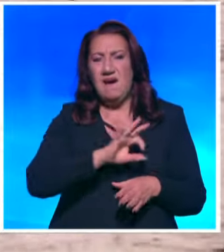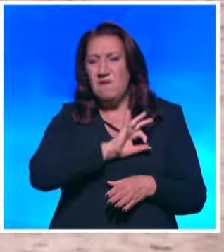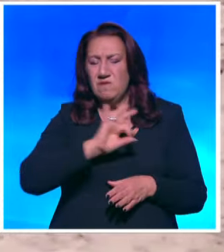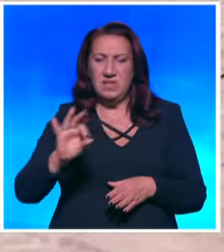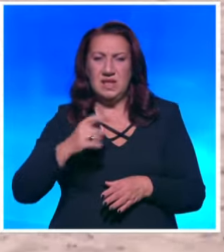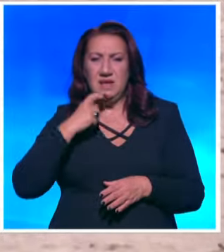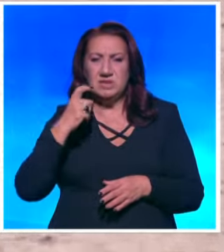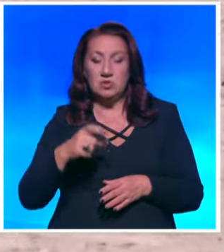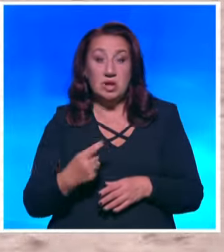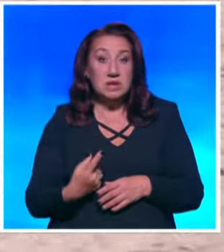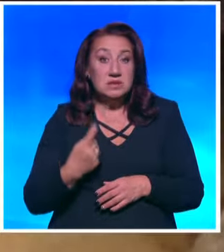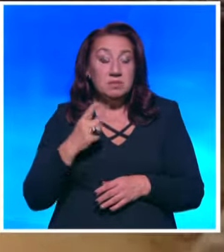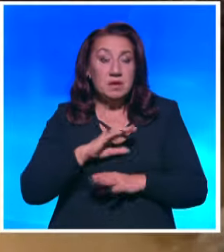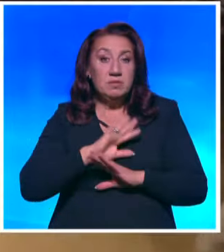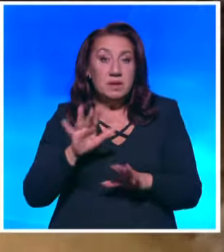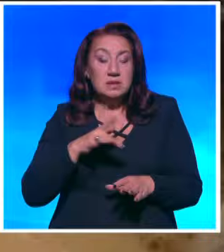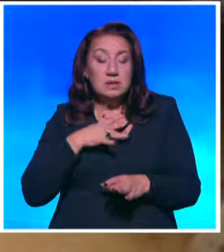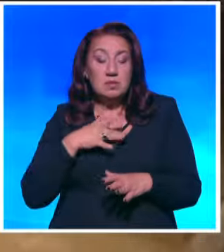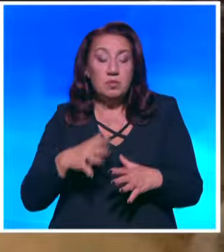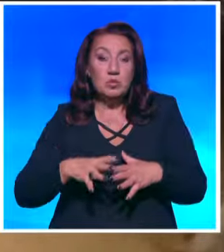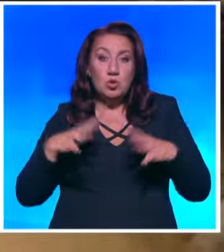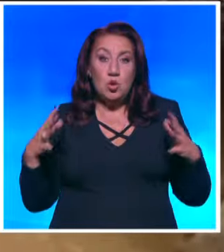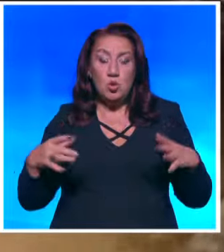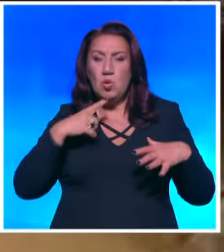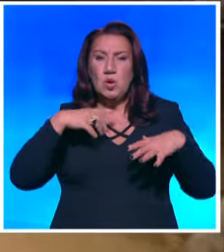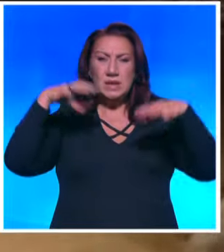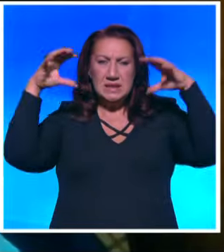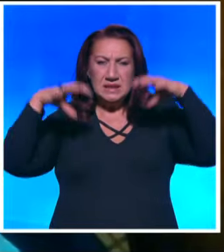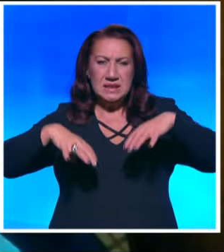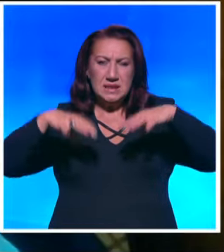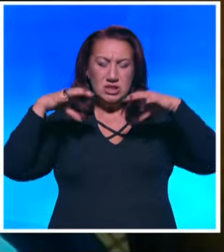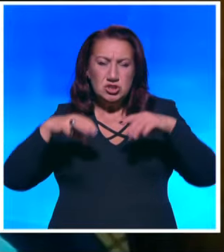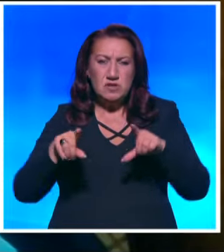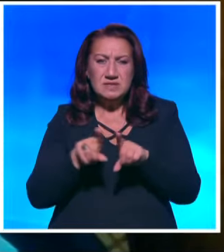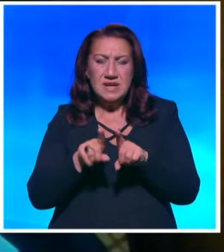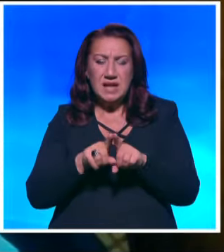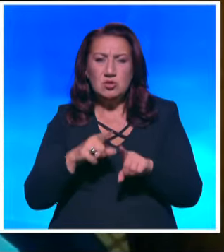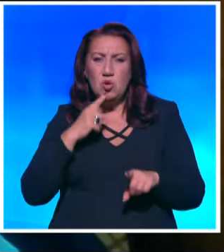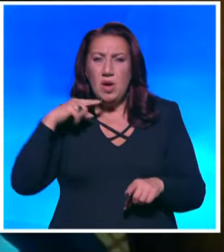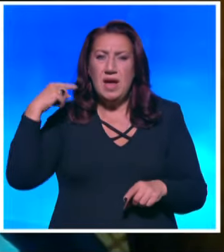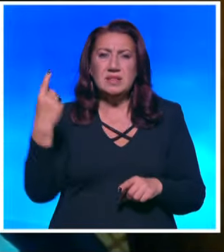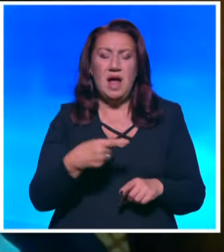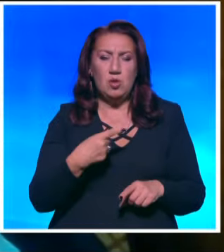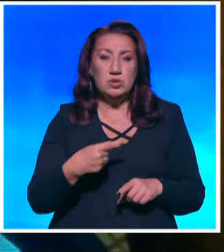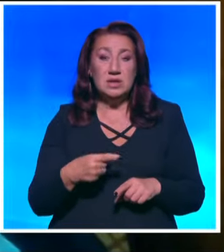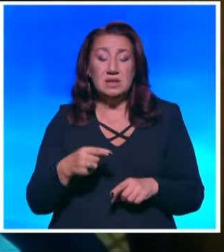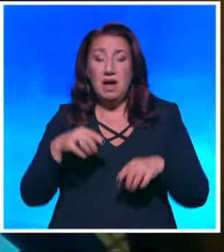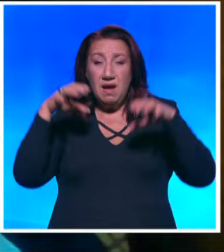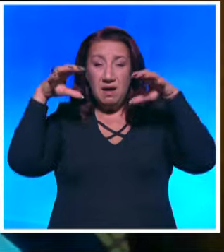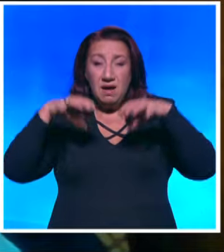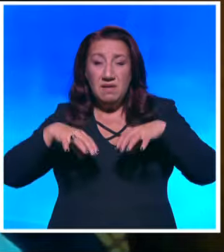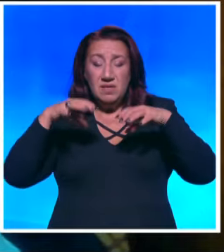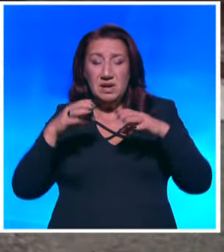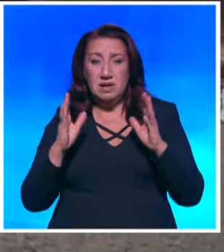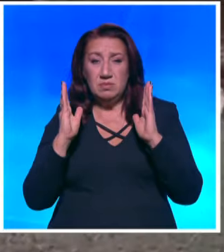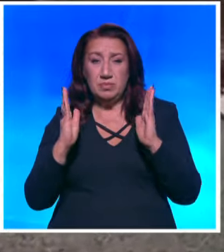път е с толкова фатални последици. Количеството дъжд, което по принцип е за цяла година или поне за няколко месеца, се е изсипало в рамките на